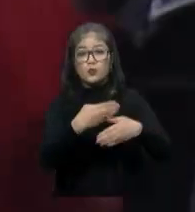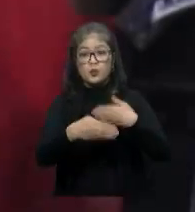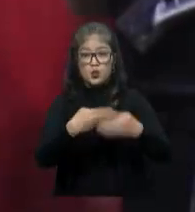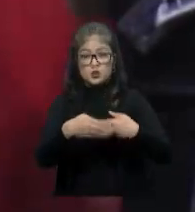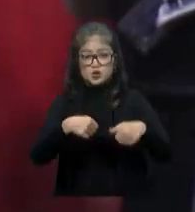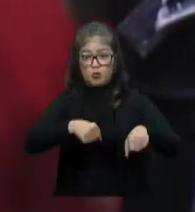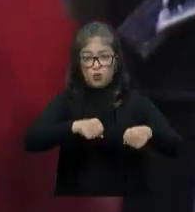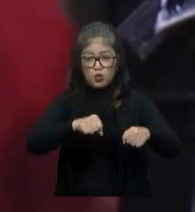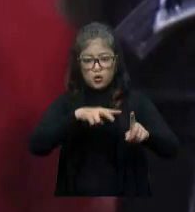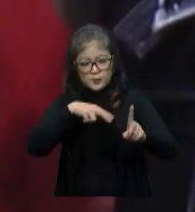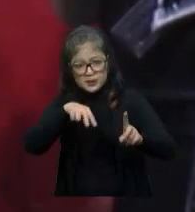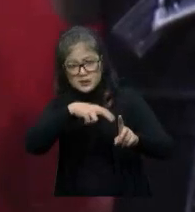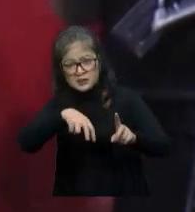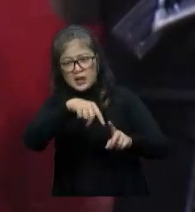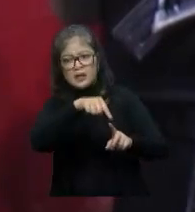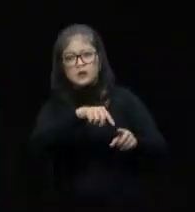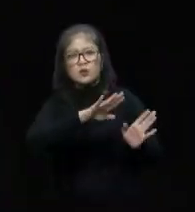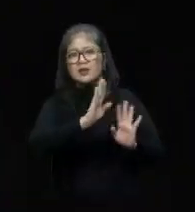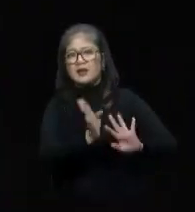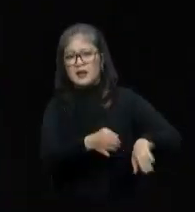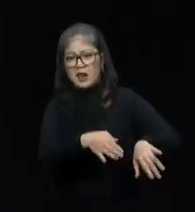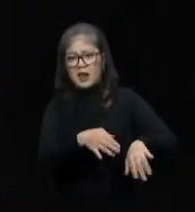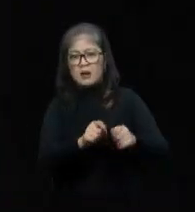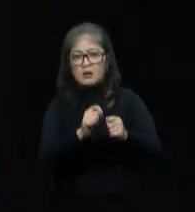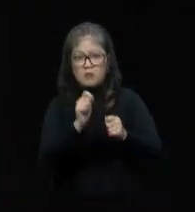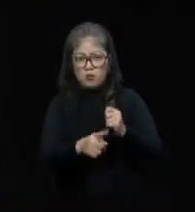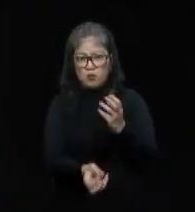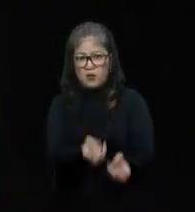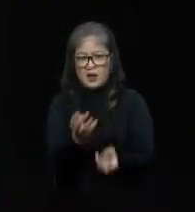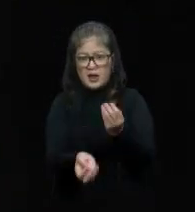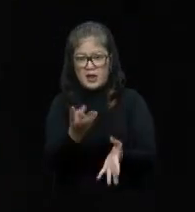meninggalkan sepeda motornya di lokasi kebakaran usai membakar balai pengajian.